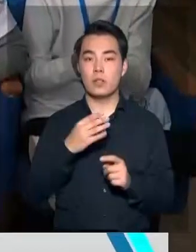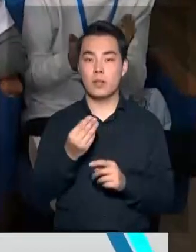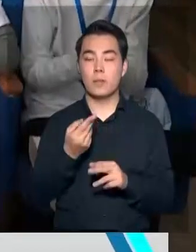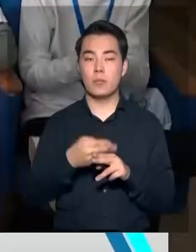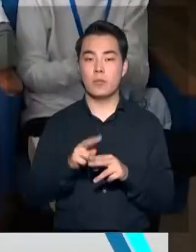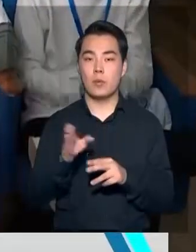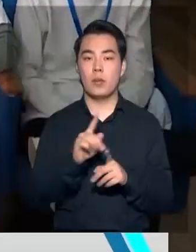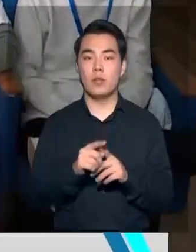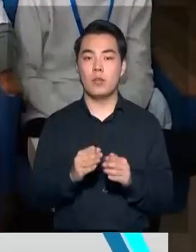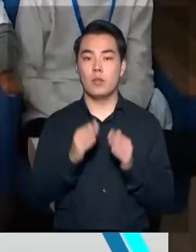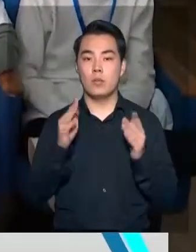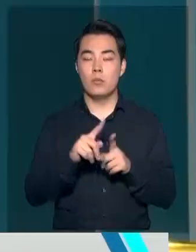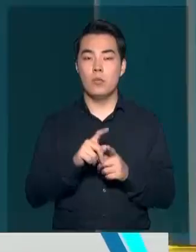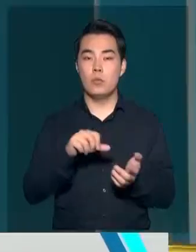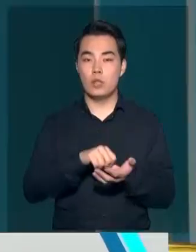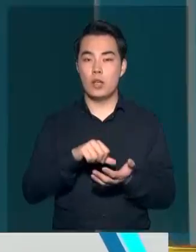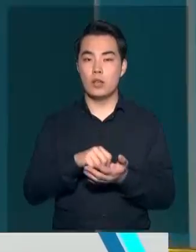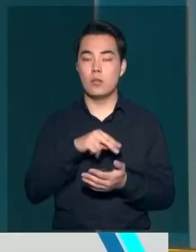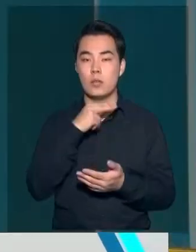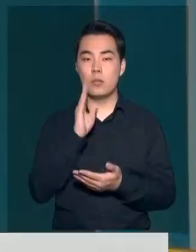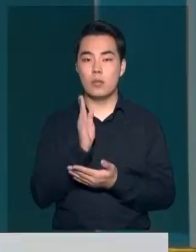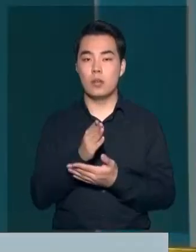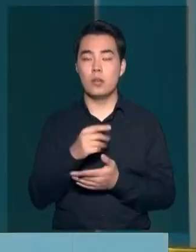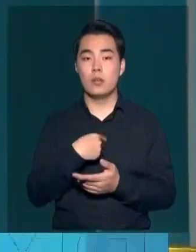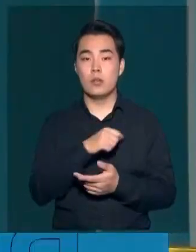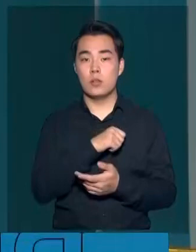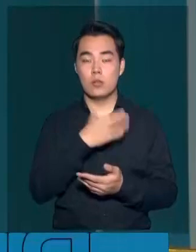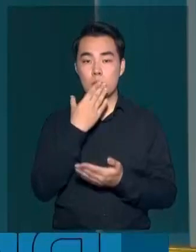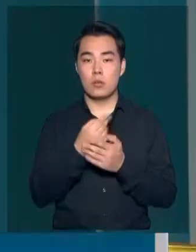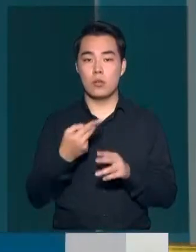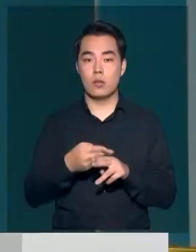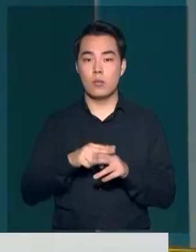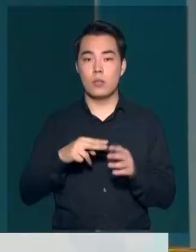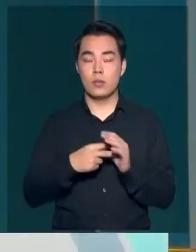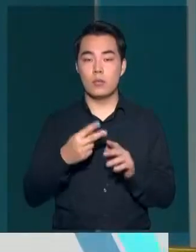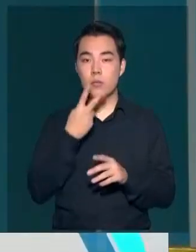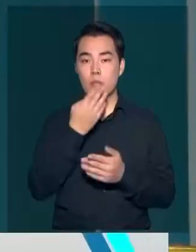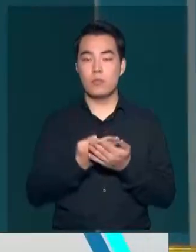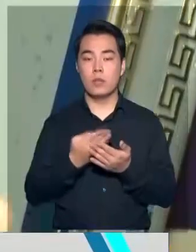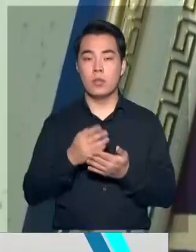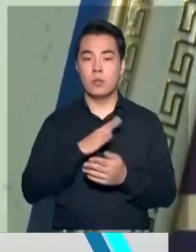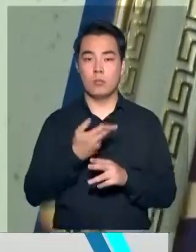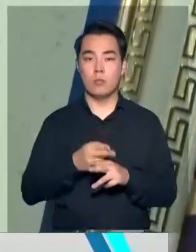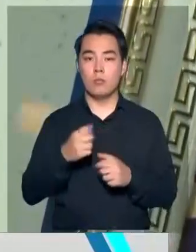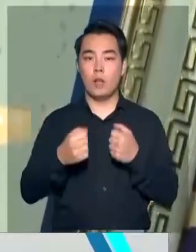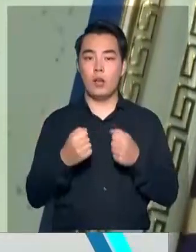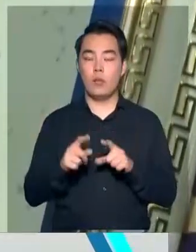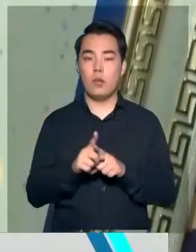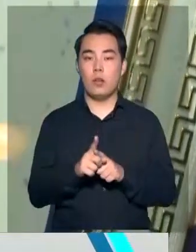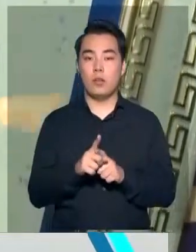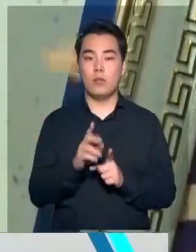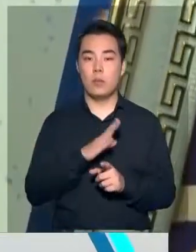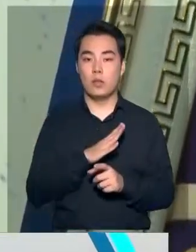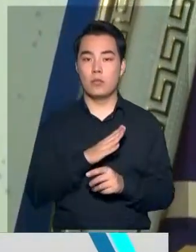росту числа участников из сельской местности. Я сегодня представил на фестивале проект машины-вездехода,